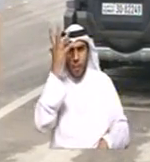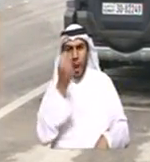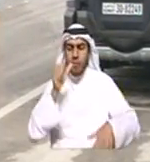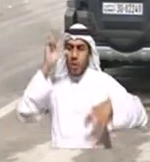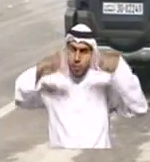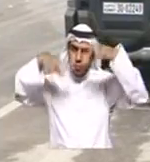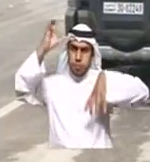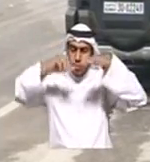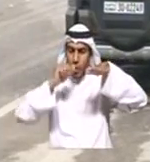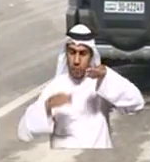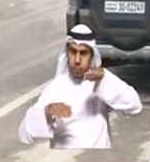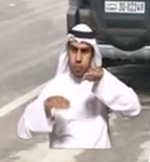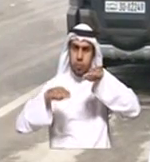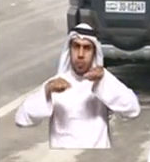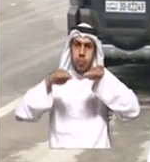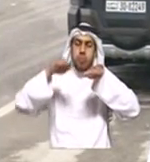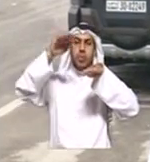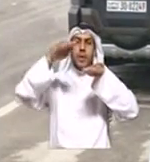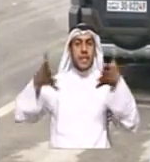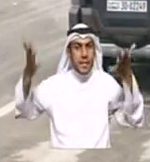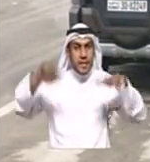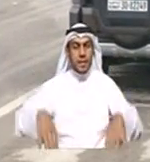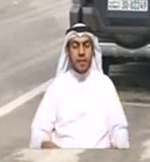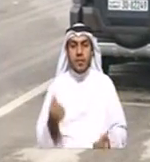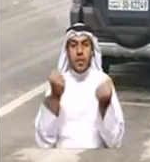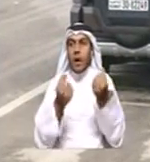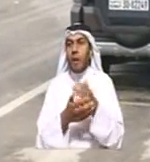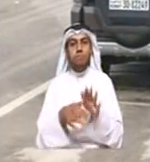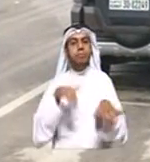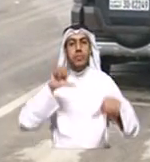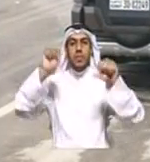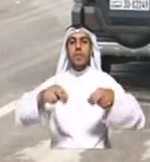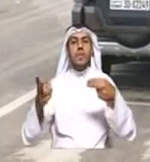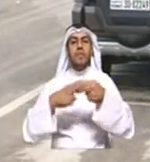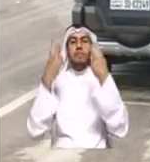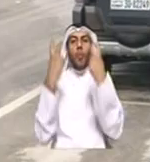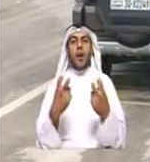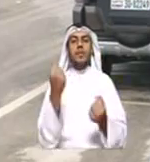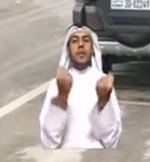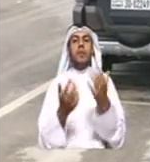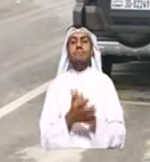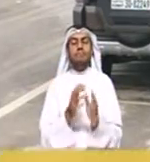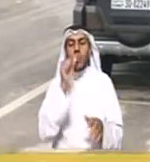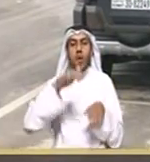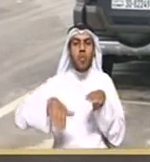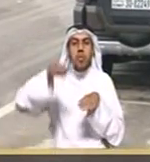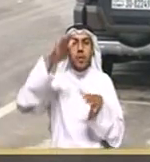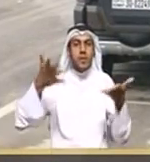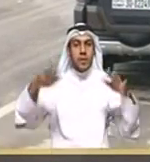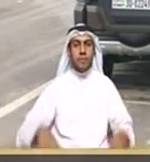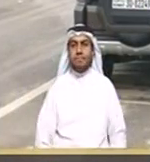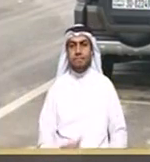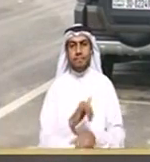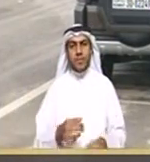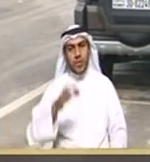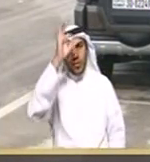الأمس، وأدى إلى شلل في الحركة المرورية في هذا الاتجاه، فبالتالي تم إغلاقه من قبل